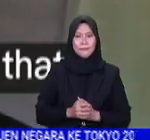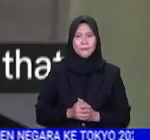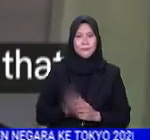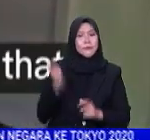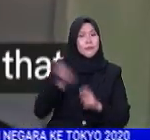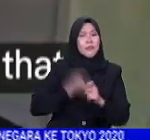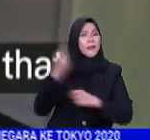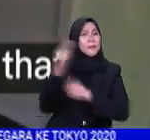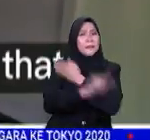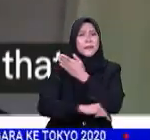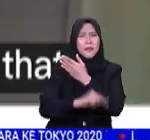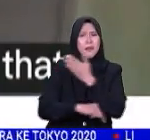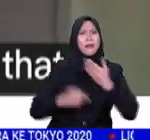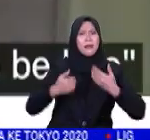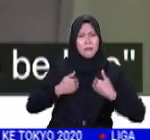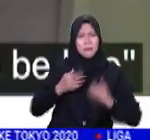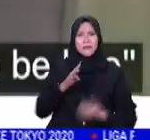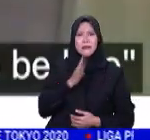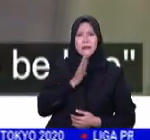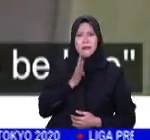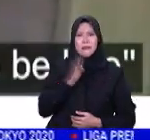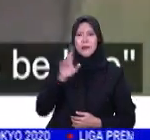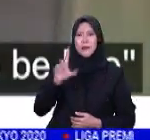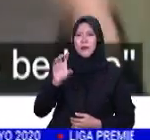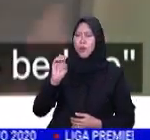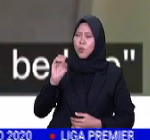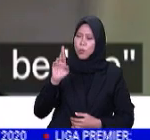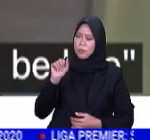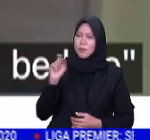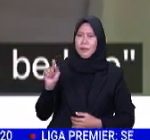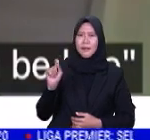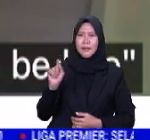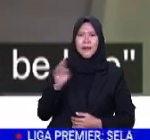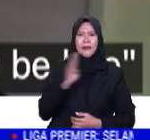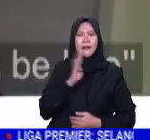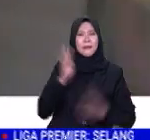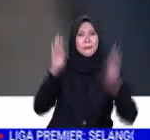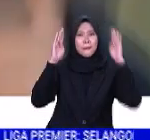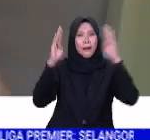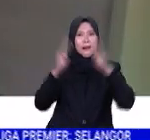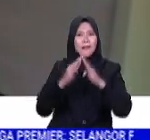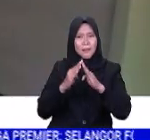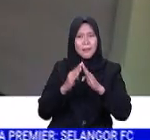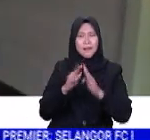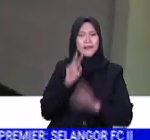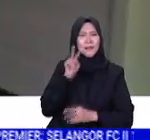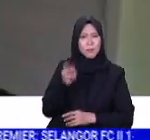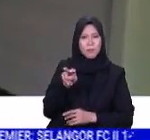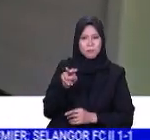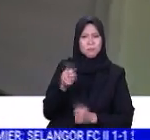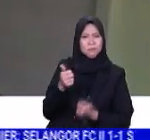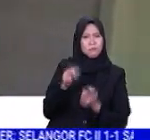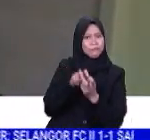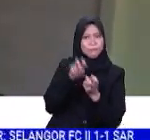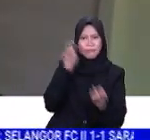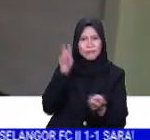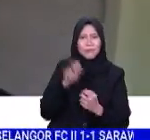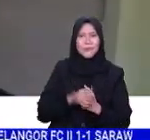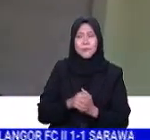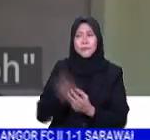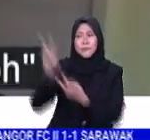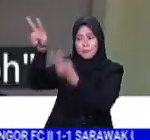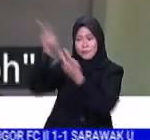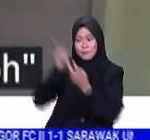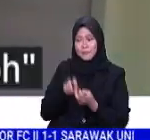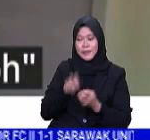Setiap negeri ada logatnya tersendiri. Seperti seorang gadis ini, logat Pahangnya mencuri tumpuan ramai. Dimuat naik di